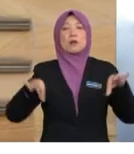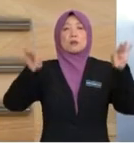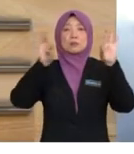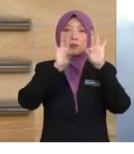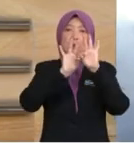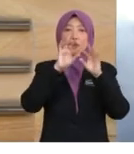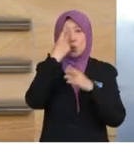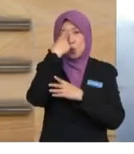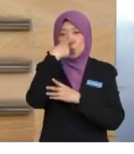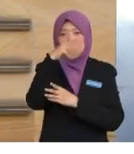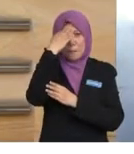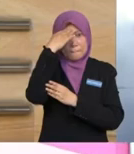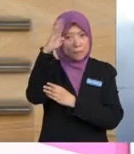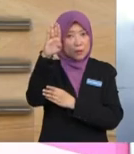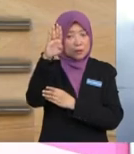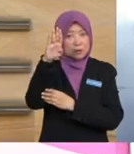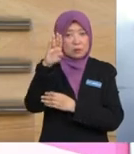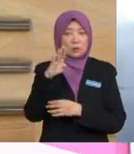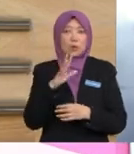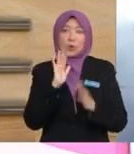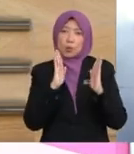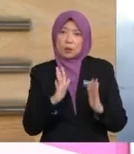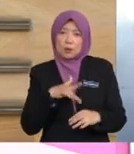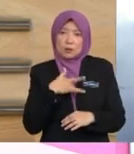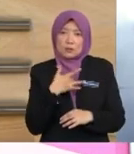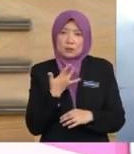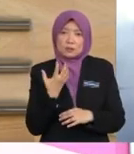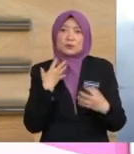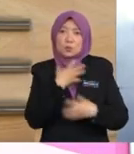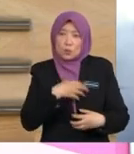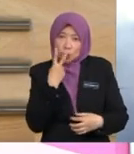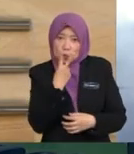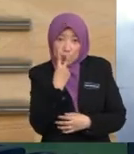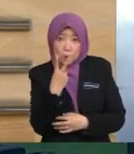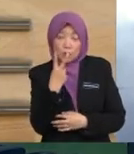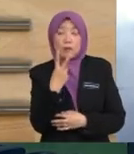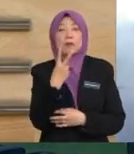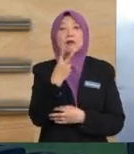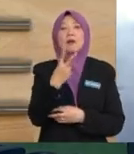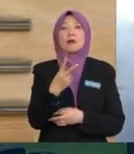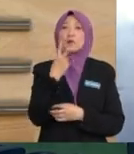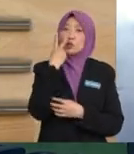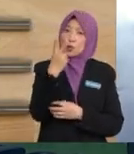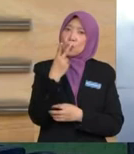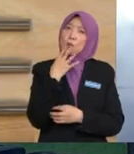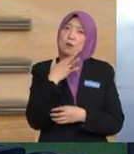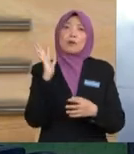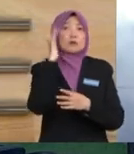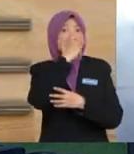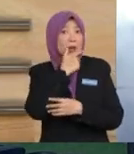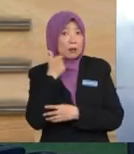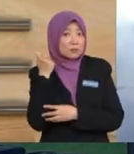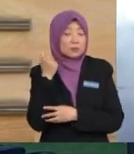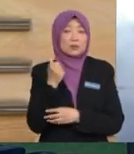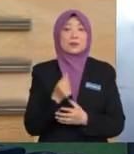untuk memberikan tarikan warna. Yeah. Kalau kita pergi kedai kek, mestilah kita nak tengok warna kek yang cantik dan sebagainya.